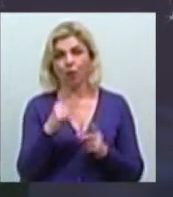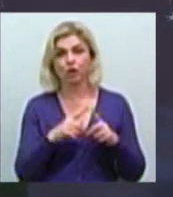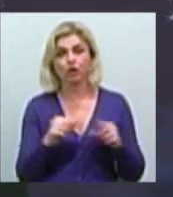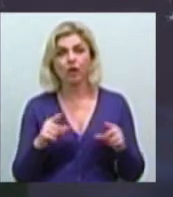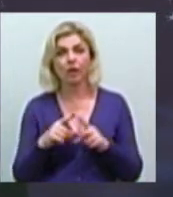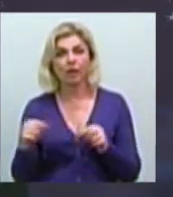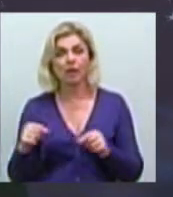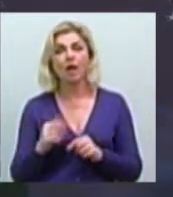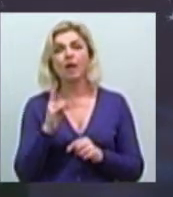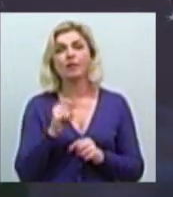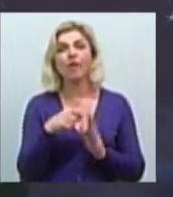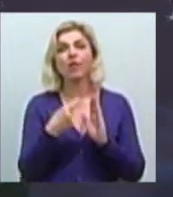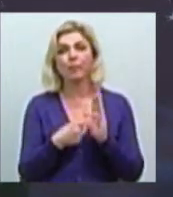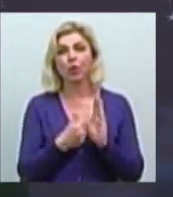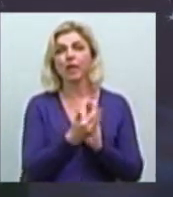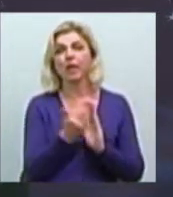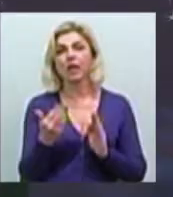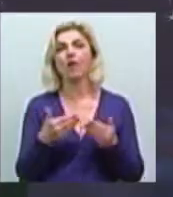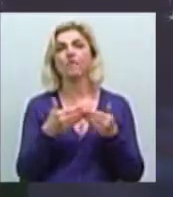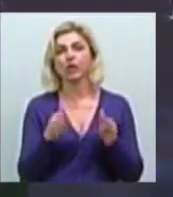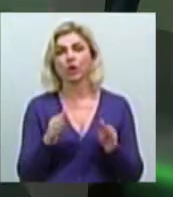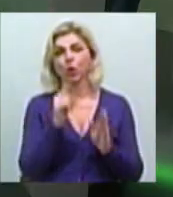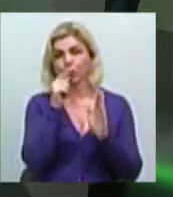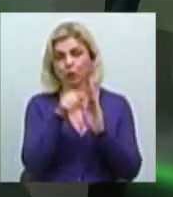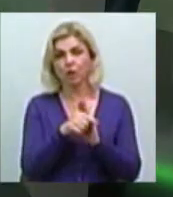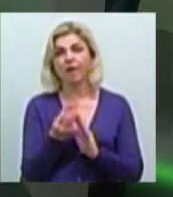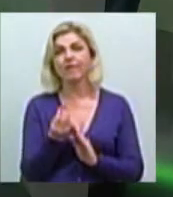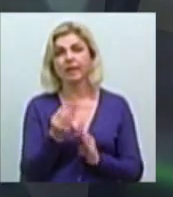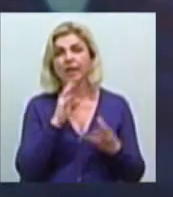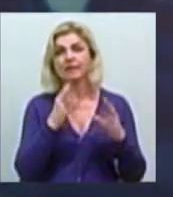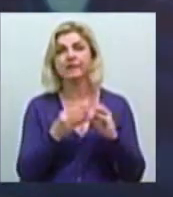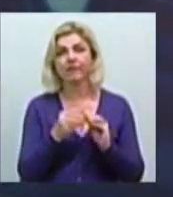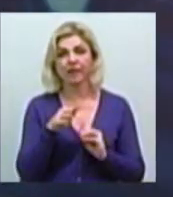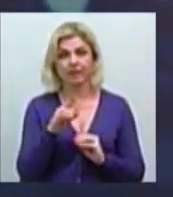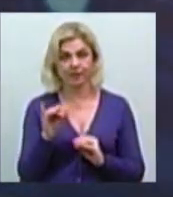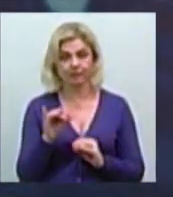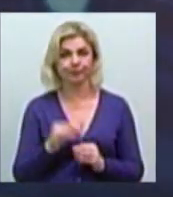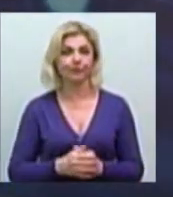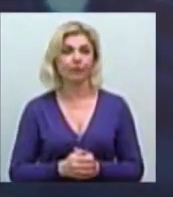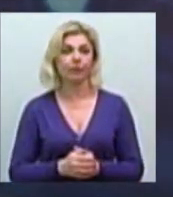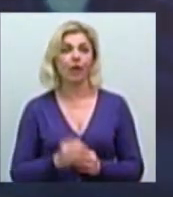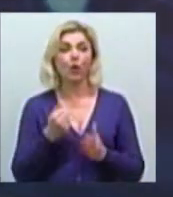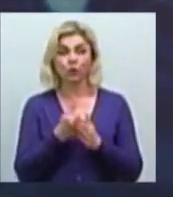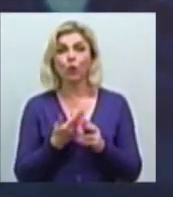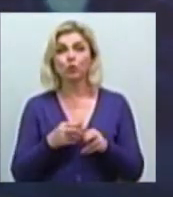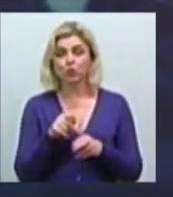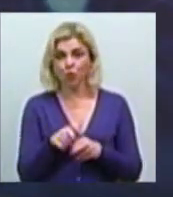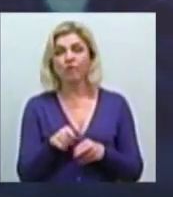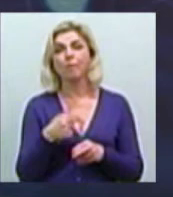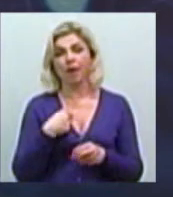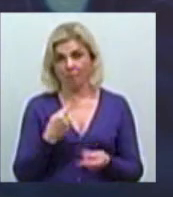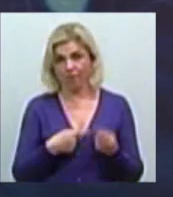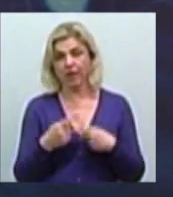на предмет їх відкритості і доступності фінансових звітів на цих сайтах. Ми до цього ще повернемось. Так, Анета Рашевська та